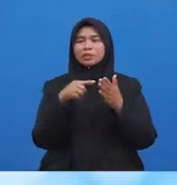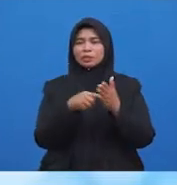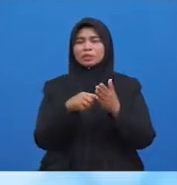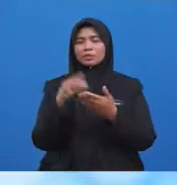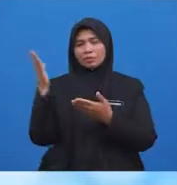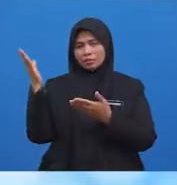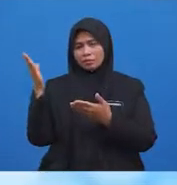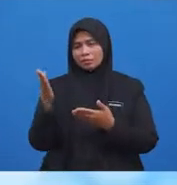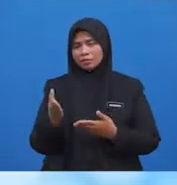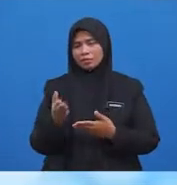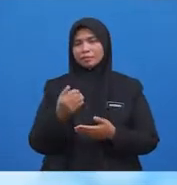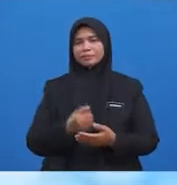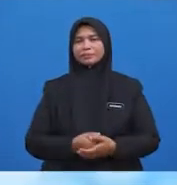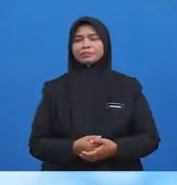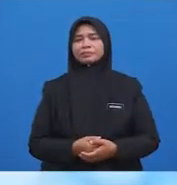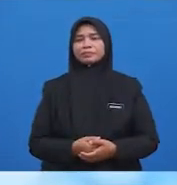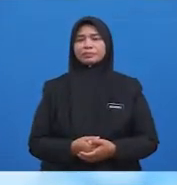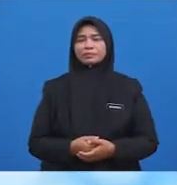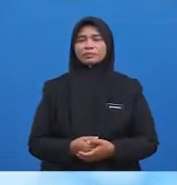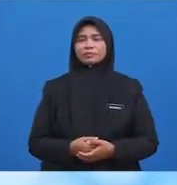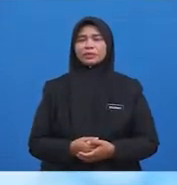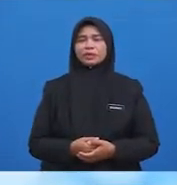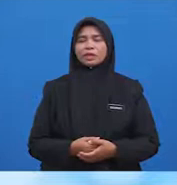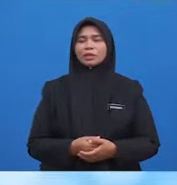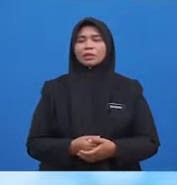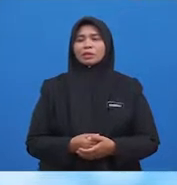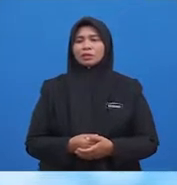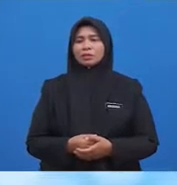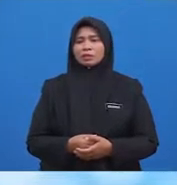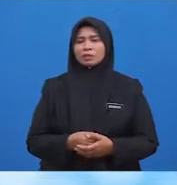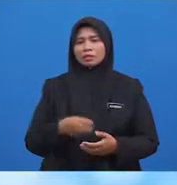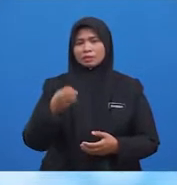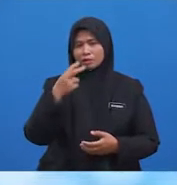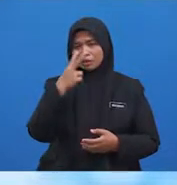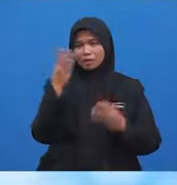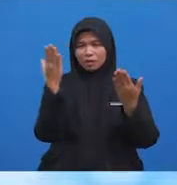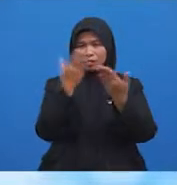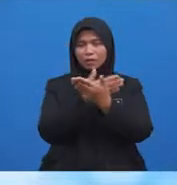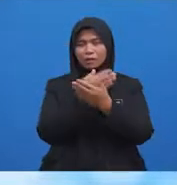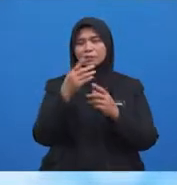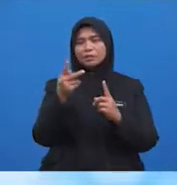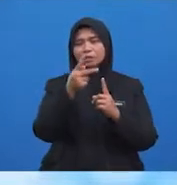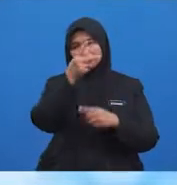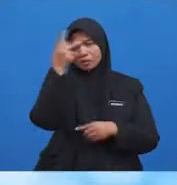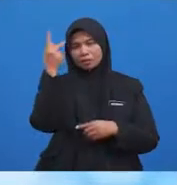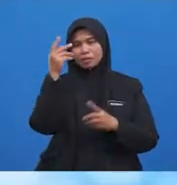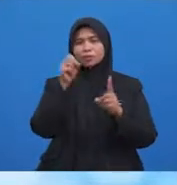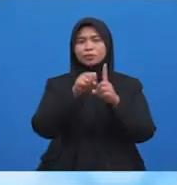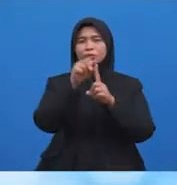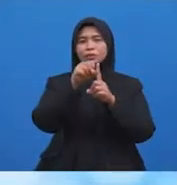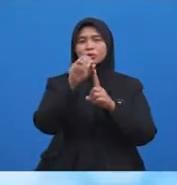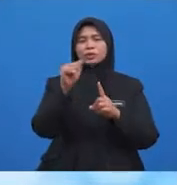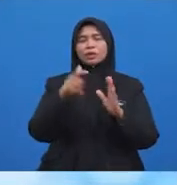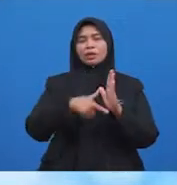di dalam gambar Tompo matahari kelihatan gelap kerana suhunya